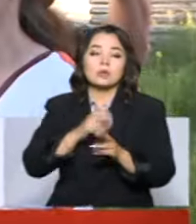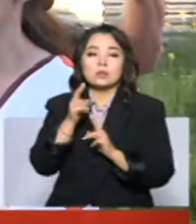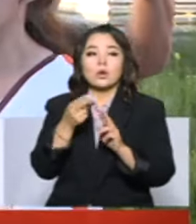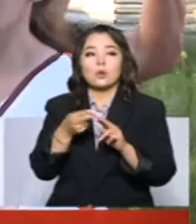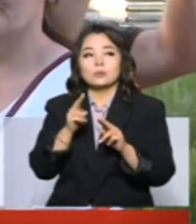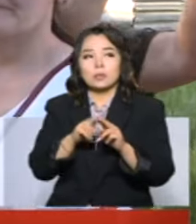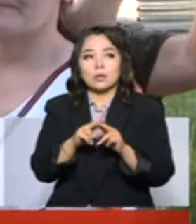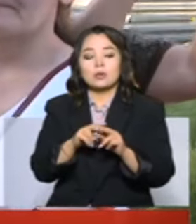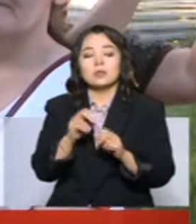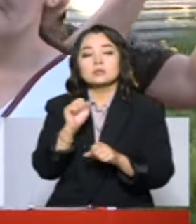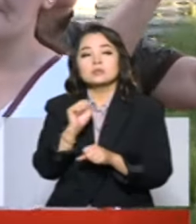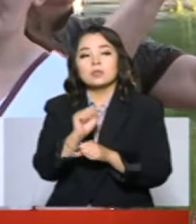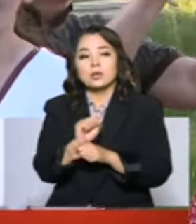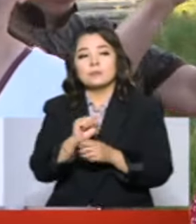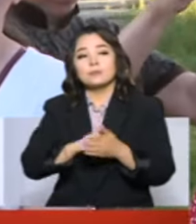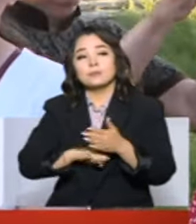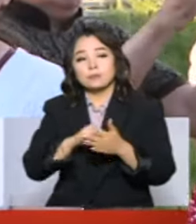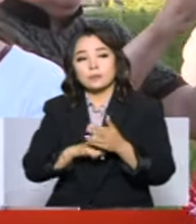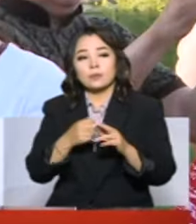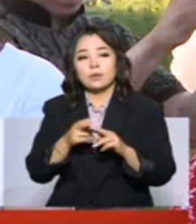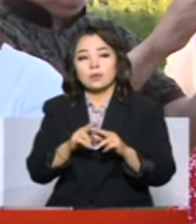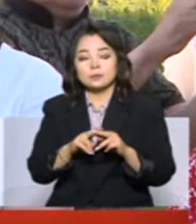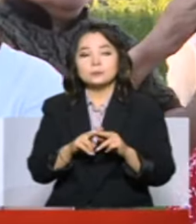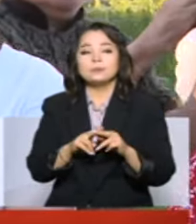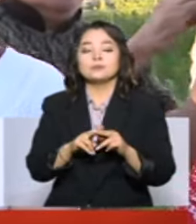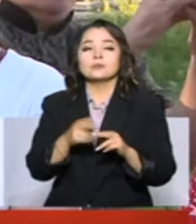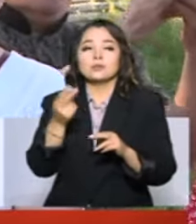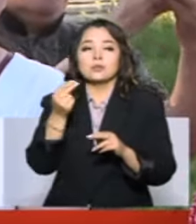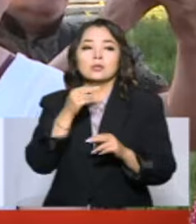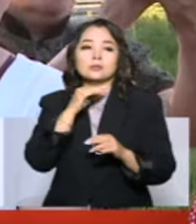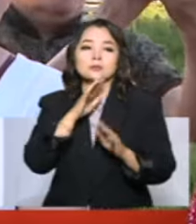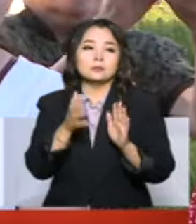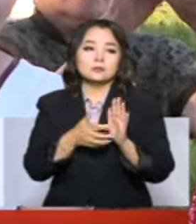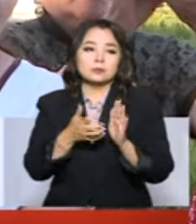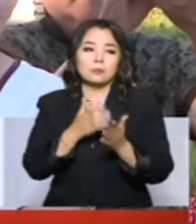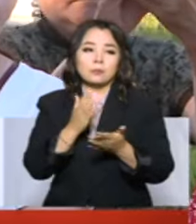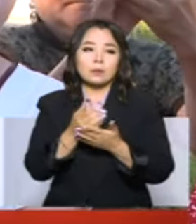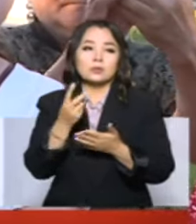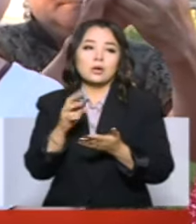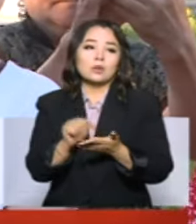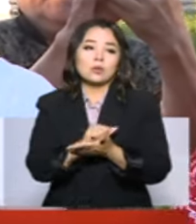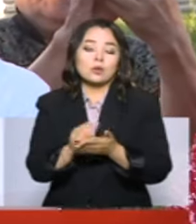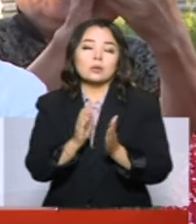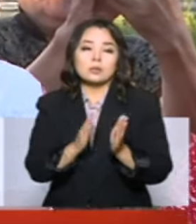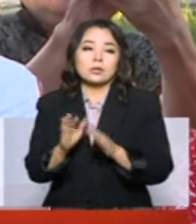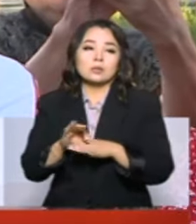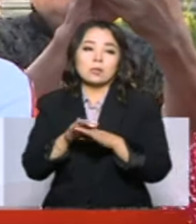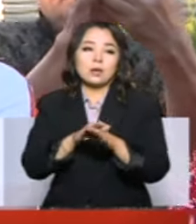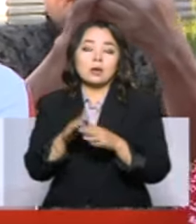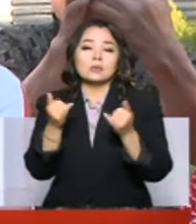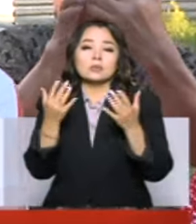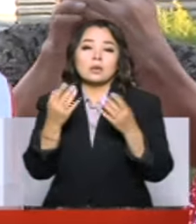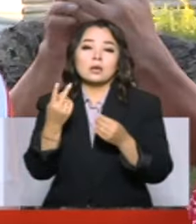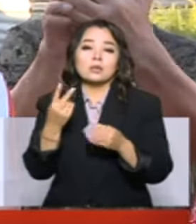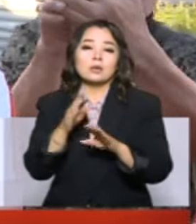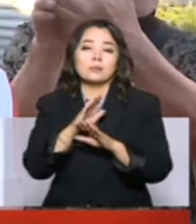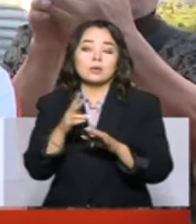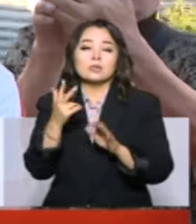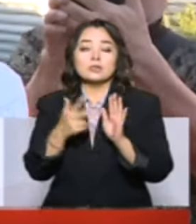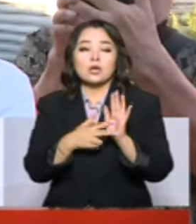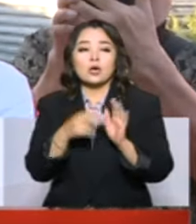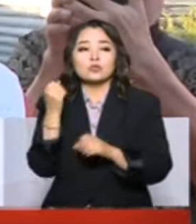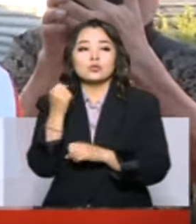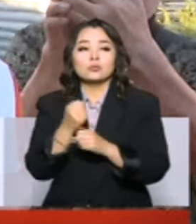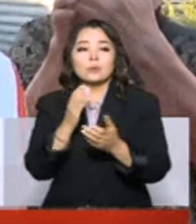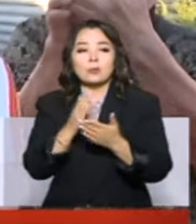мынадай. Жұмыстың бұлай созылу себебі қаражат жеткіліксіз болды. Бірер құжатты ретке келтірдік. Қазіргі таңда 2 емес 8 жұмысшы